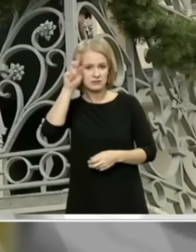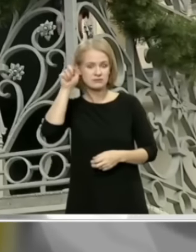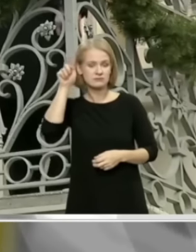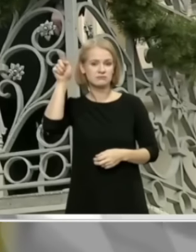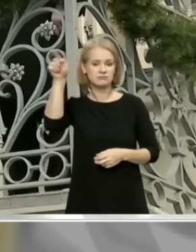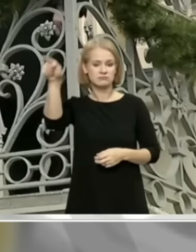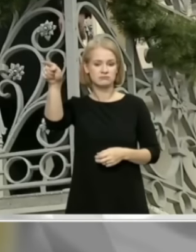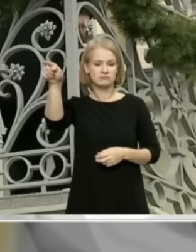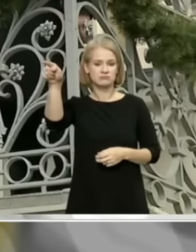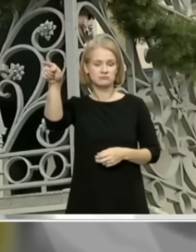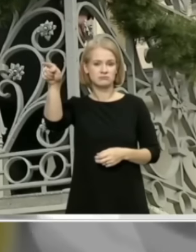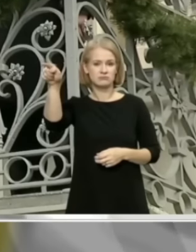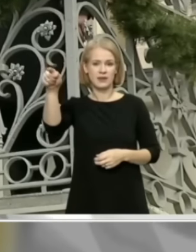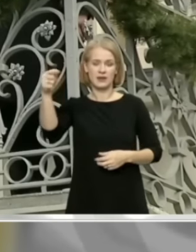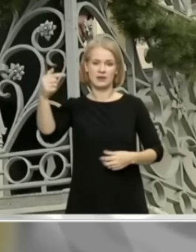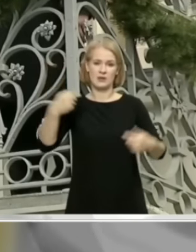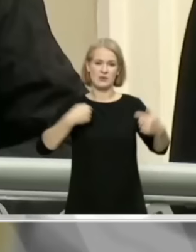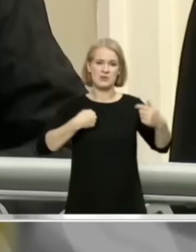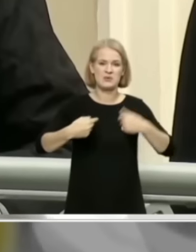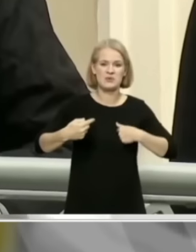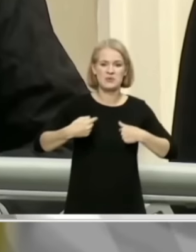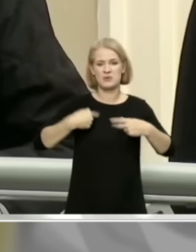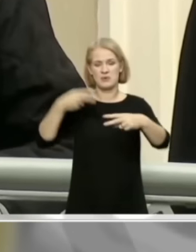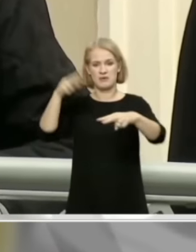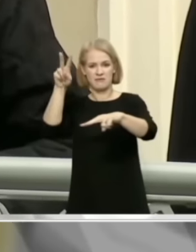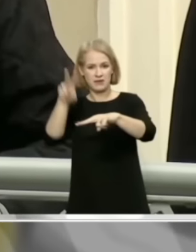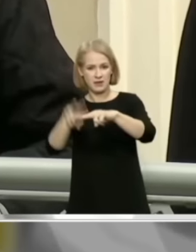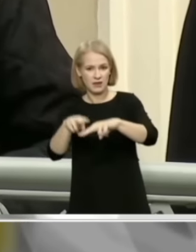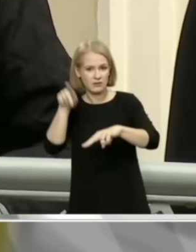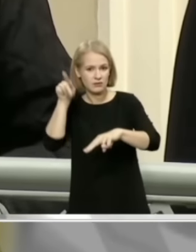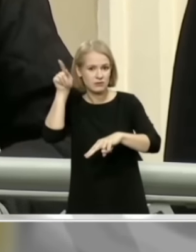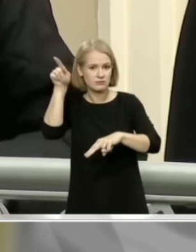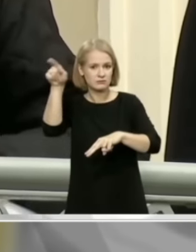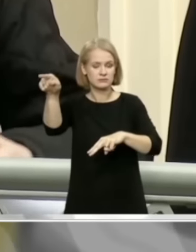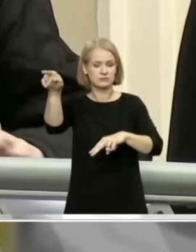jos katorgų kankinystėje,